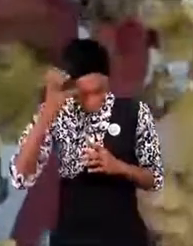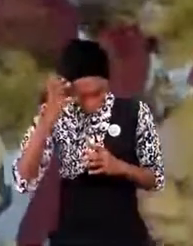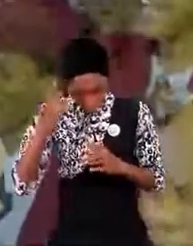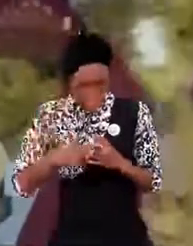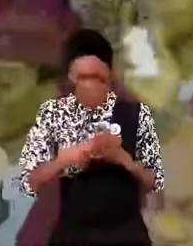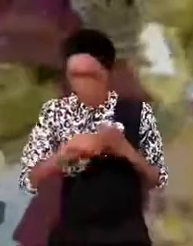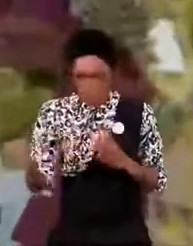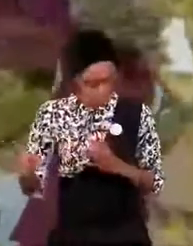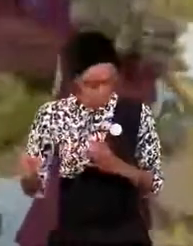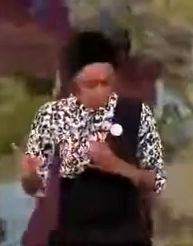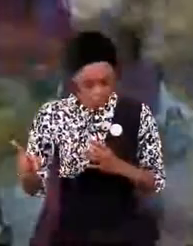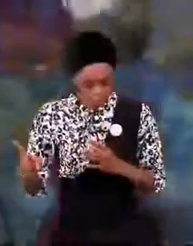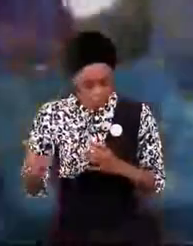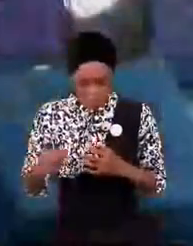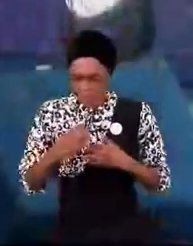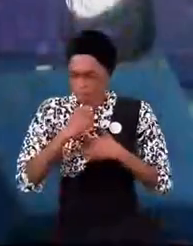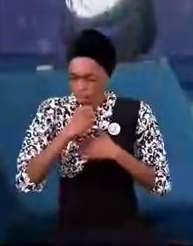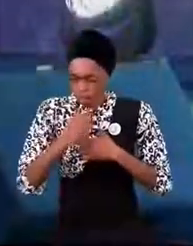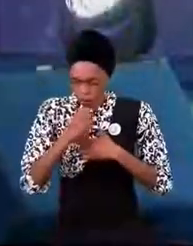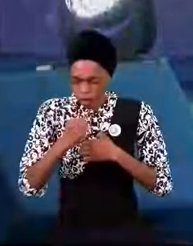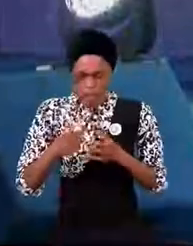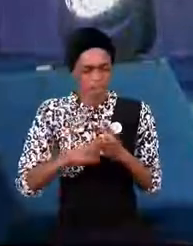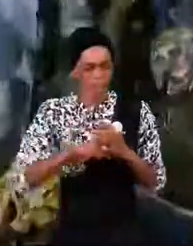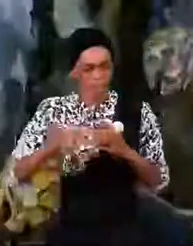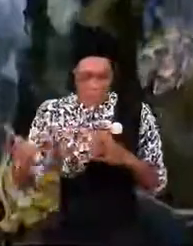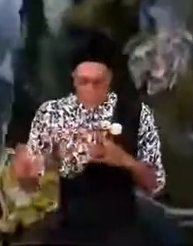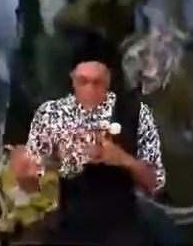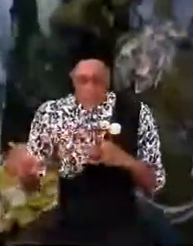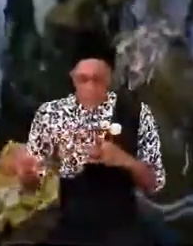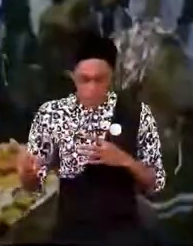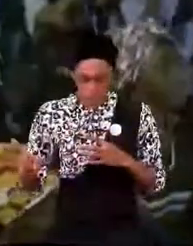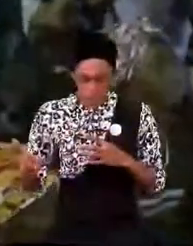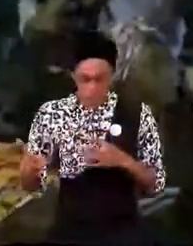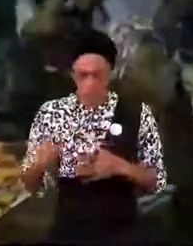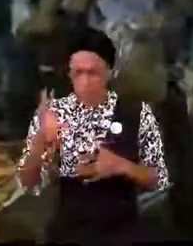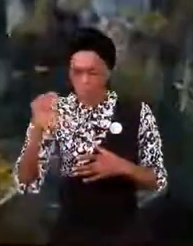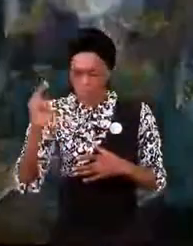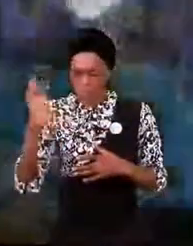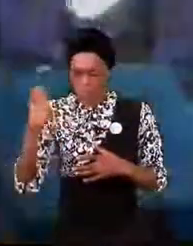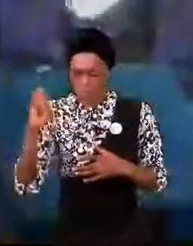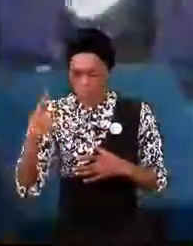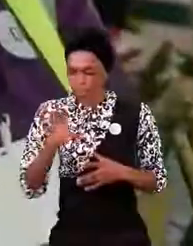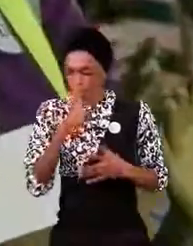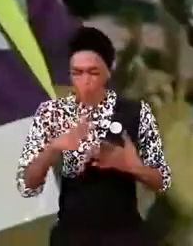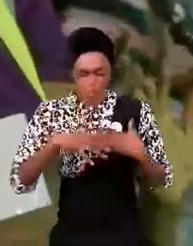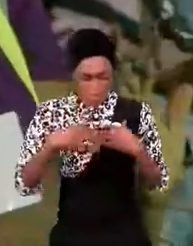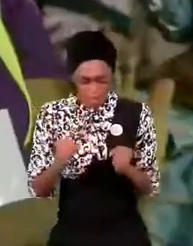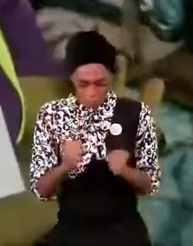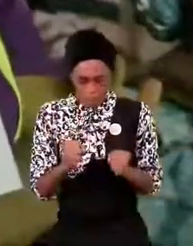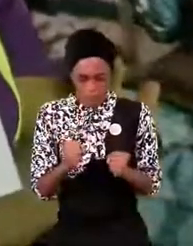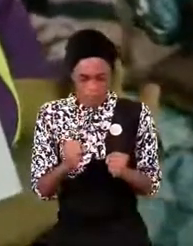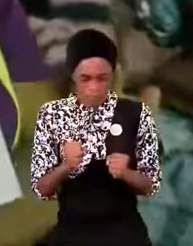Tuberculose, sors. Cancer, sors. Sois guéri. Ulcère, sois